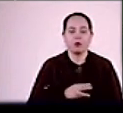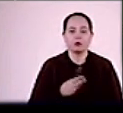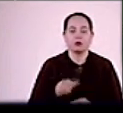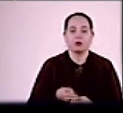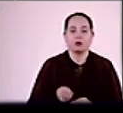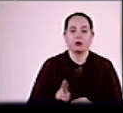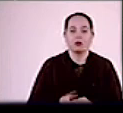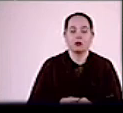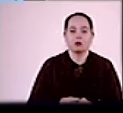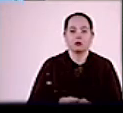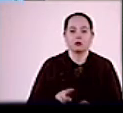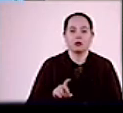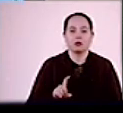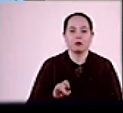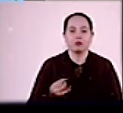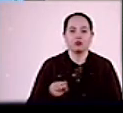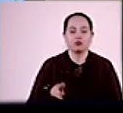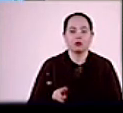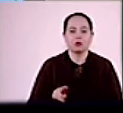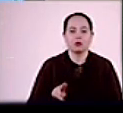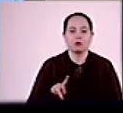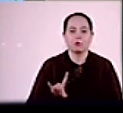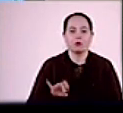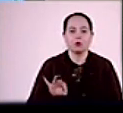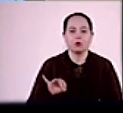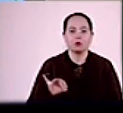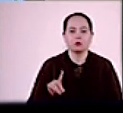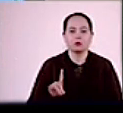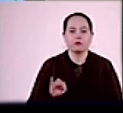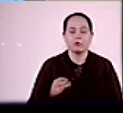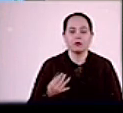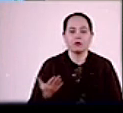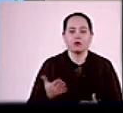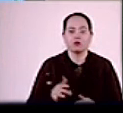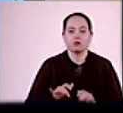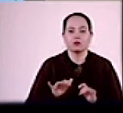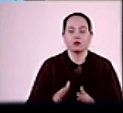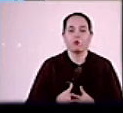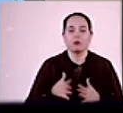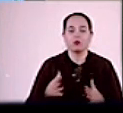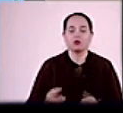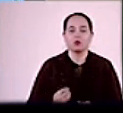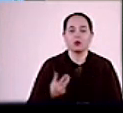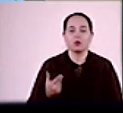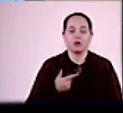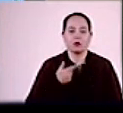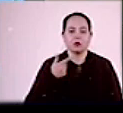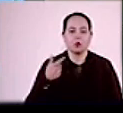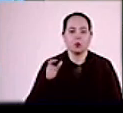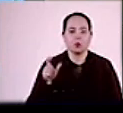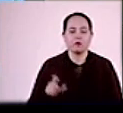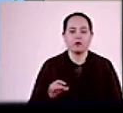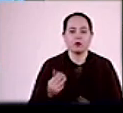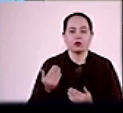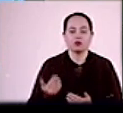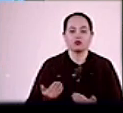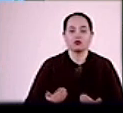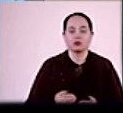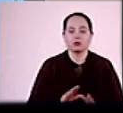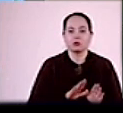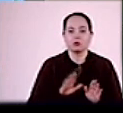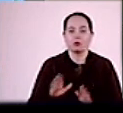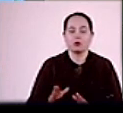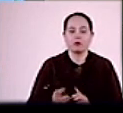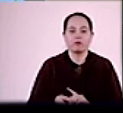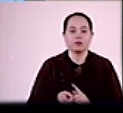Роман – это эпическое произведение, в котором действует большое количество героев. Их жизнь изображена